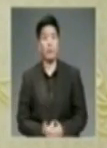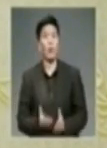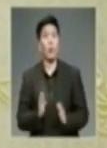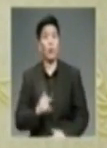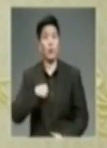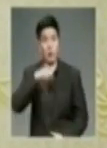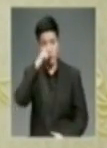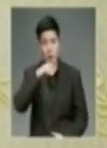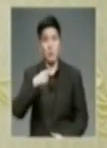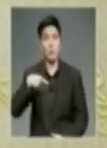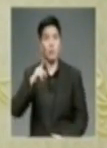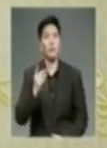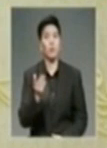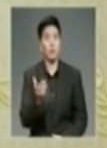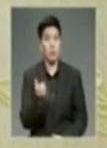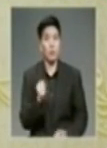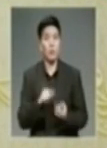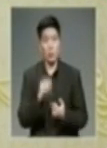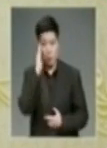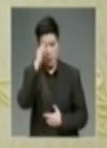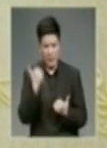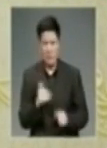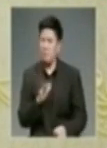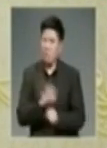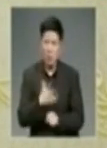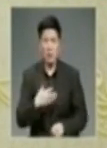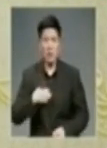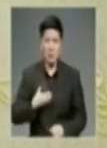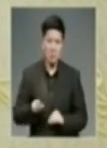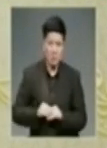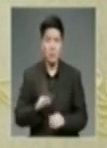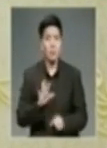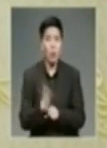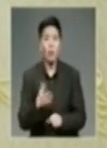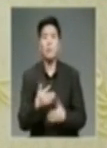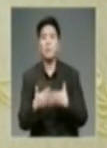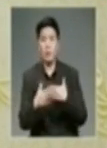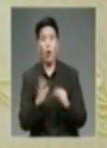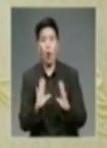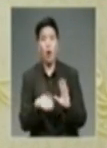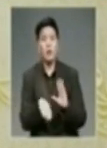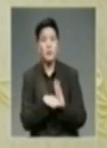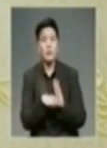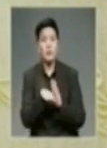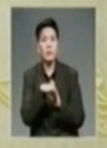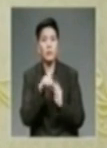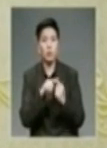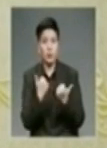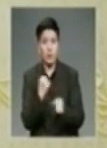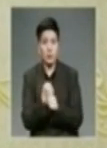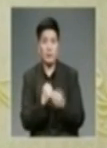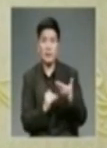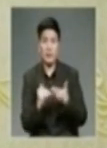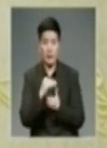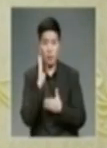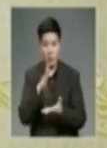าจจะต้องได้รับประโยชน์มากขึ้นในอนาคตวันนี้อาจจะยังไม่พอเพียงนะครับไม่มากเพียงพอเรากำลังอยู่ในขั้นตอนของการจัดระเบียบนะเริ่มต้น